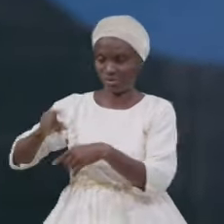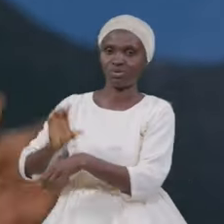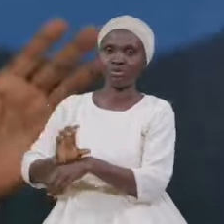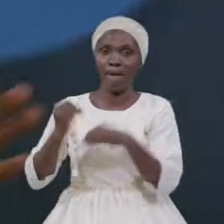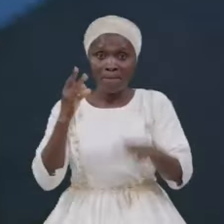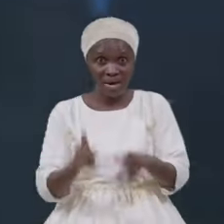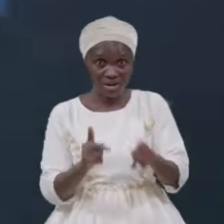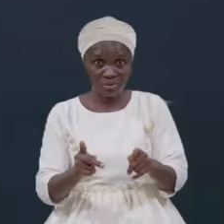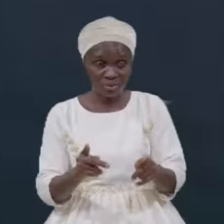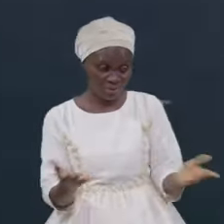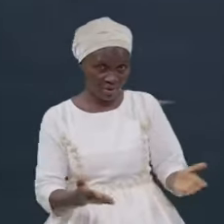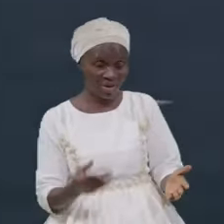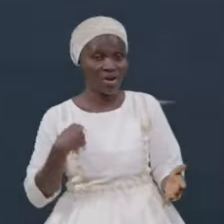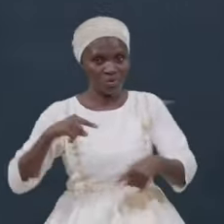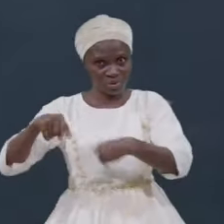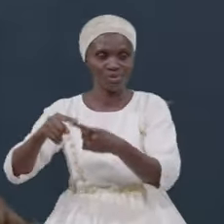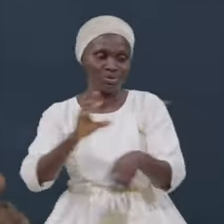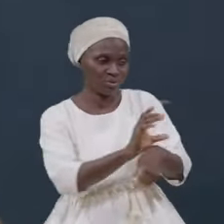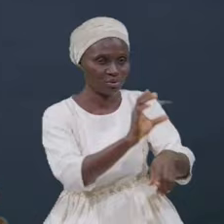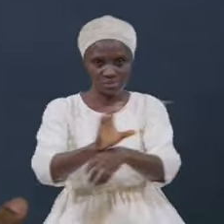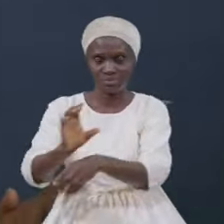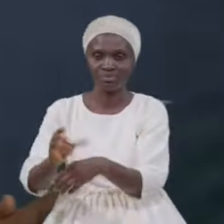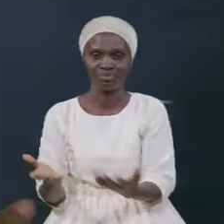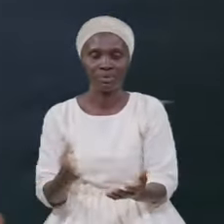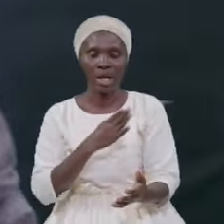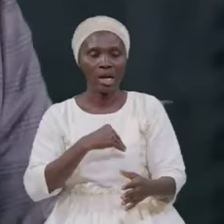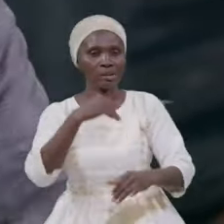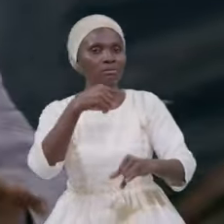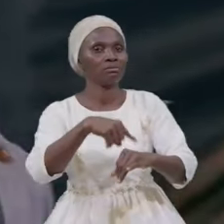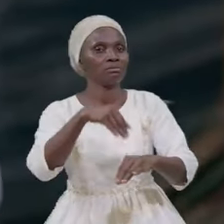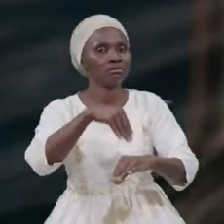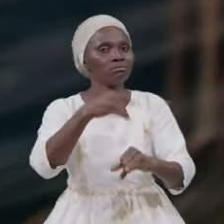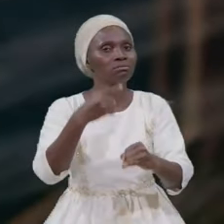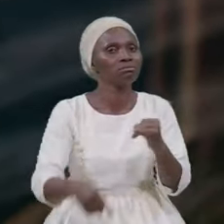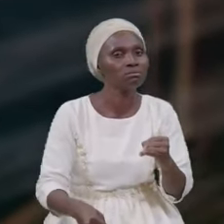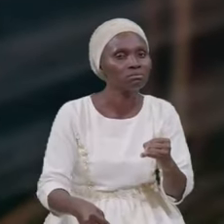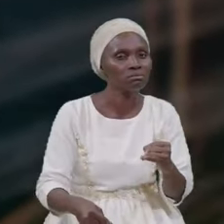l'église. Et finalement, quelqu'un meurt.